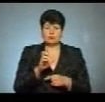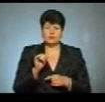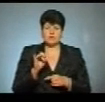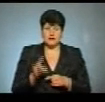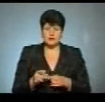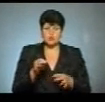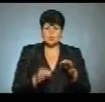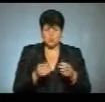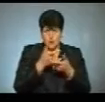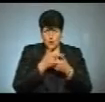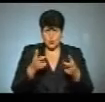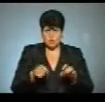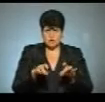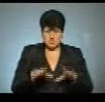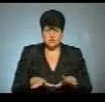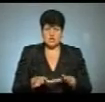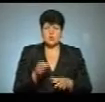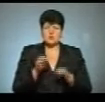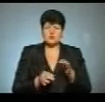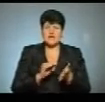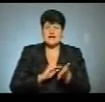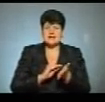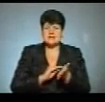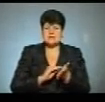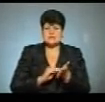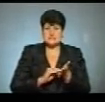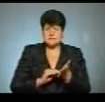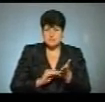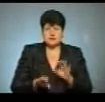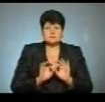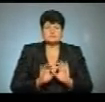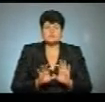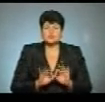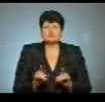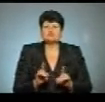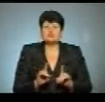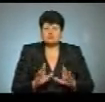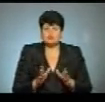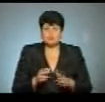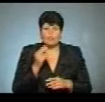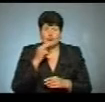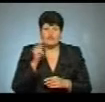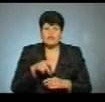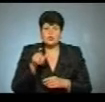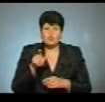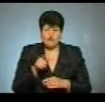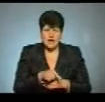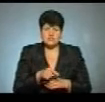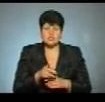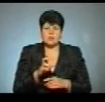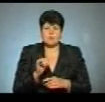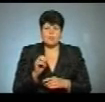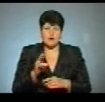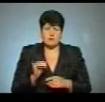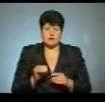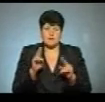Грицак оголошує рішення. Суддя-спікер Тернопільського міськрайонного суду Анна Мостецька розповіла, чому обвинувачення щодо порушення Володимиром Букаткою